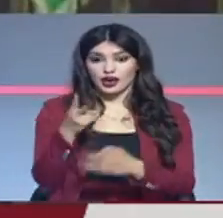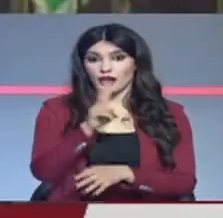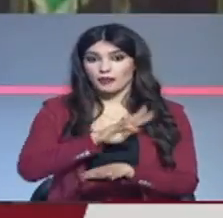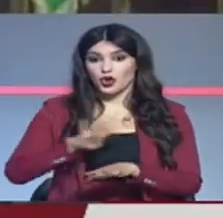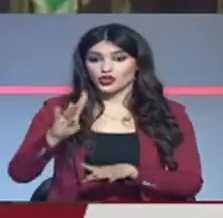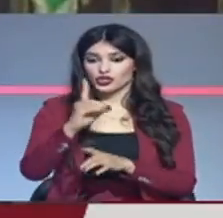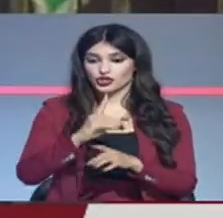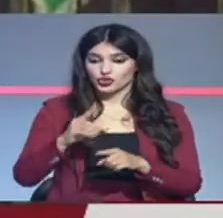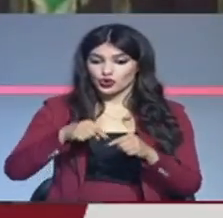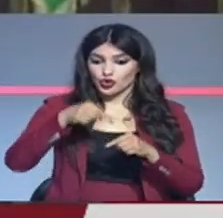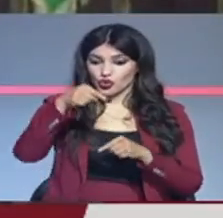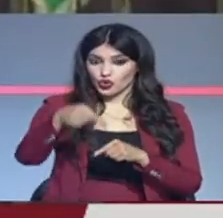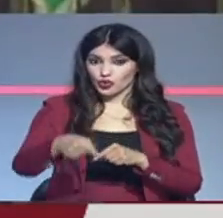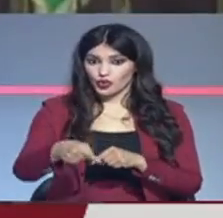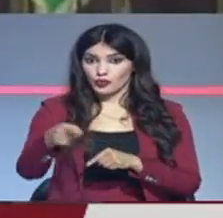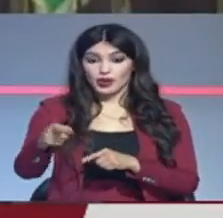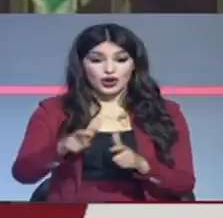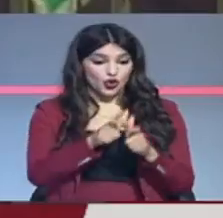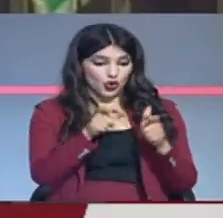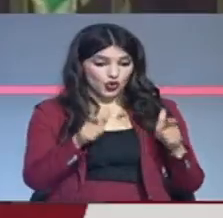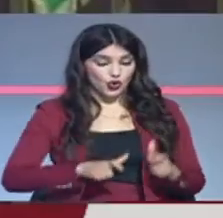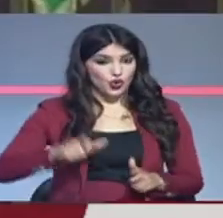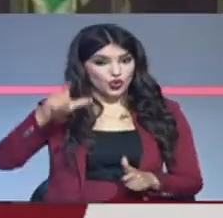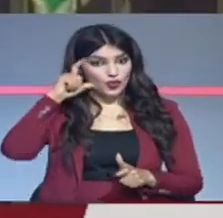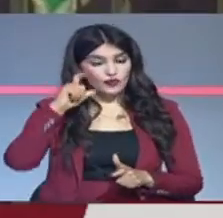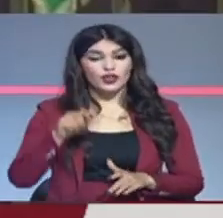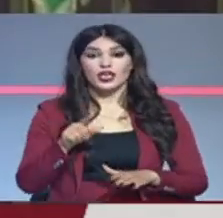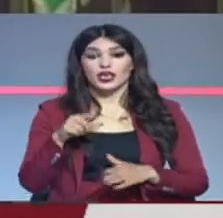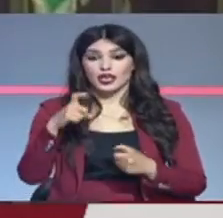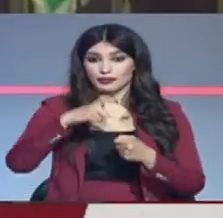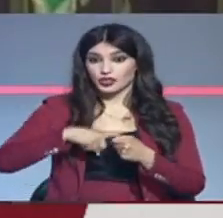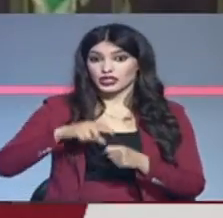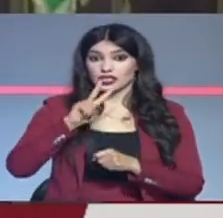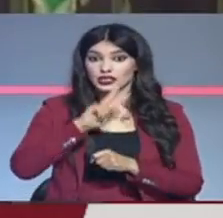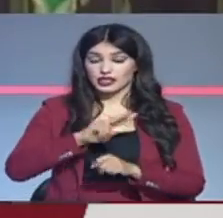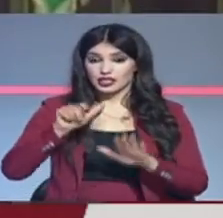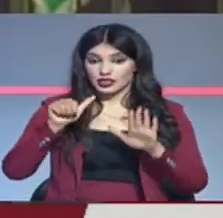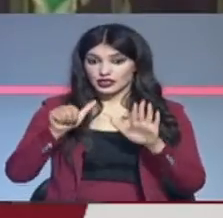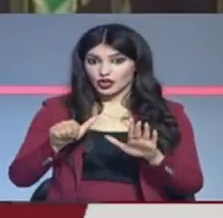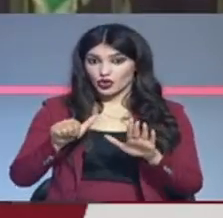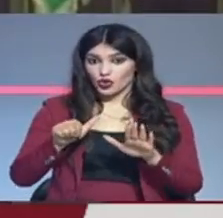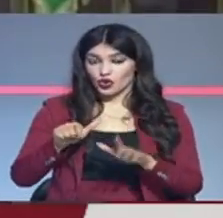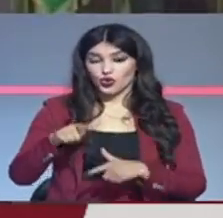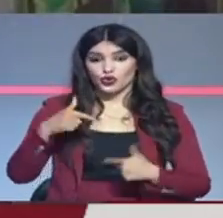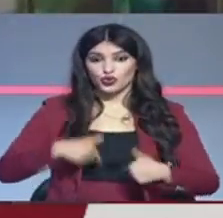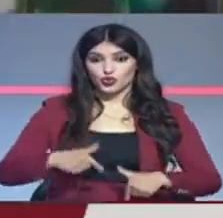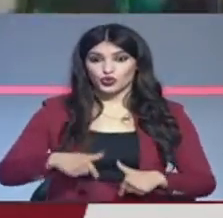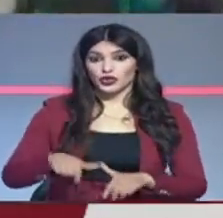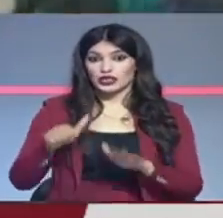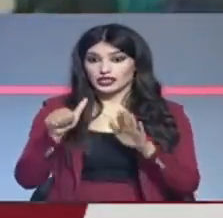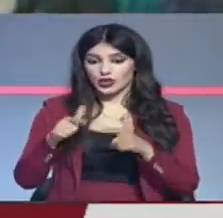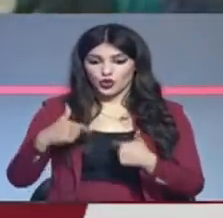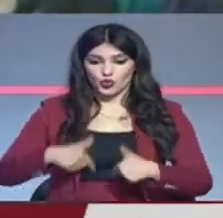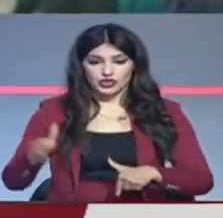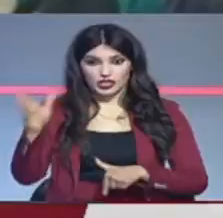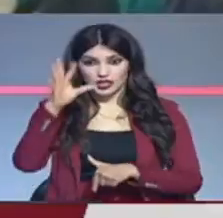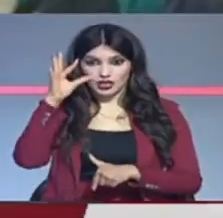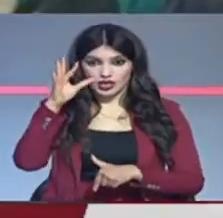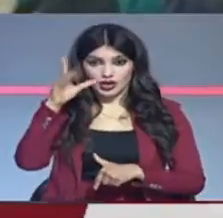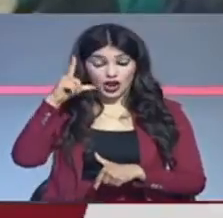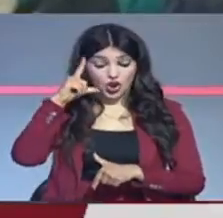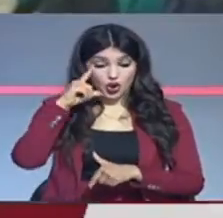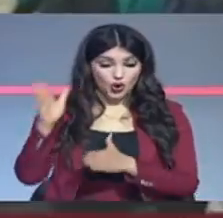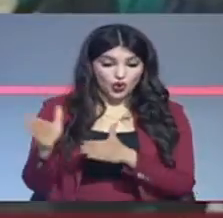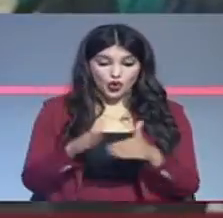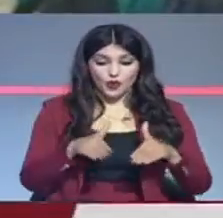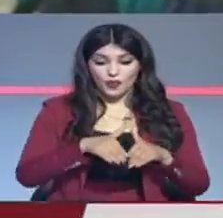القادم باعتبارها حكومه تضم سته وعشرين وزير او سته وزراء دوله وبالتوازي مع جلسات البرلمان